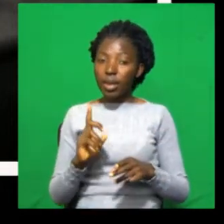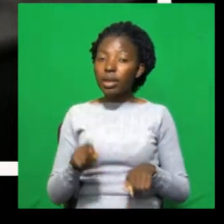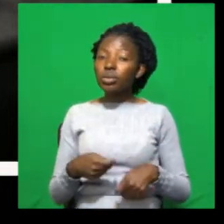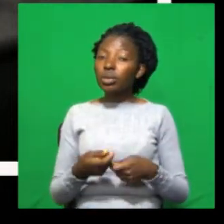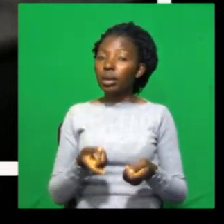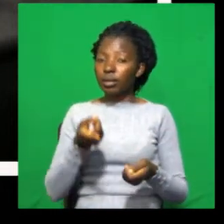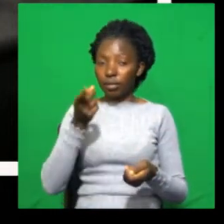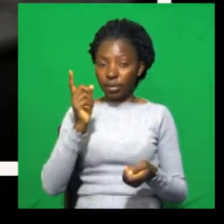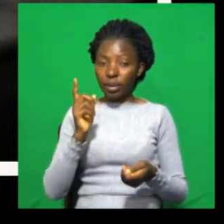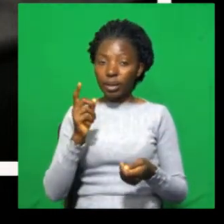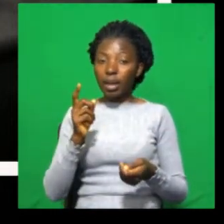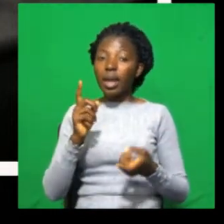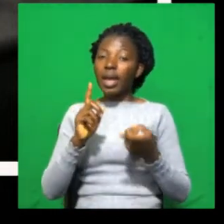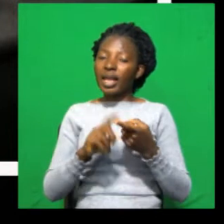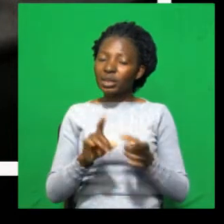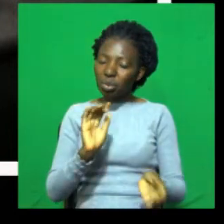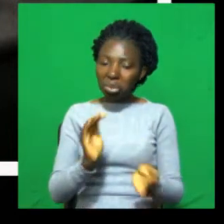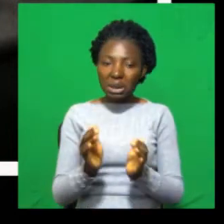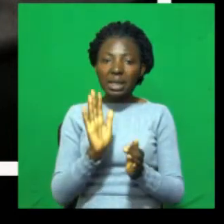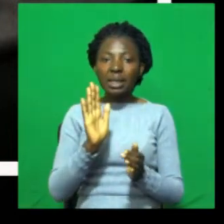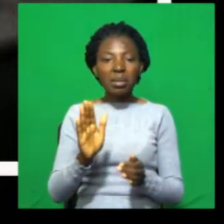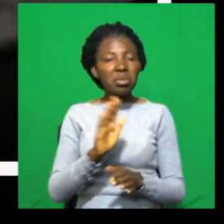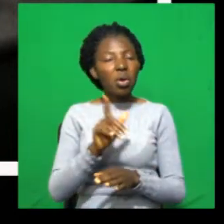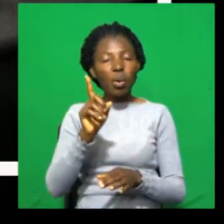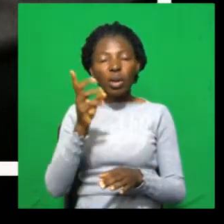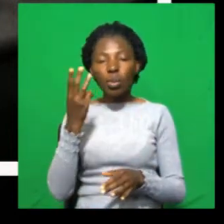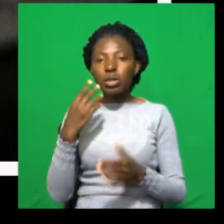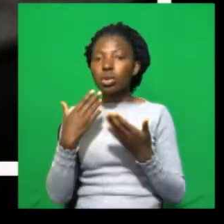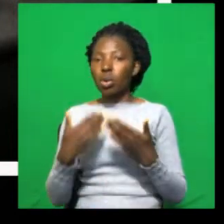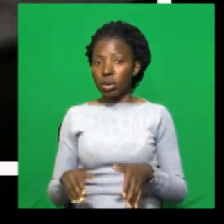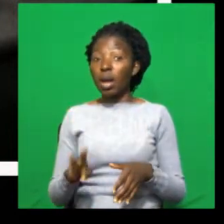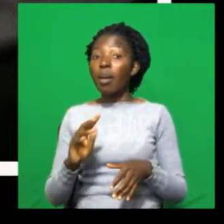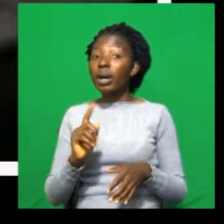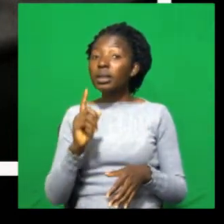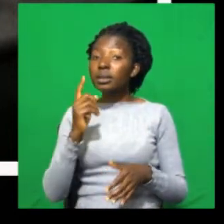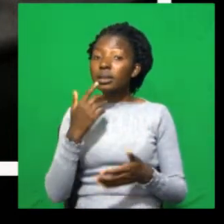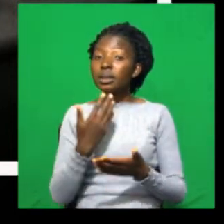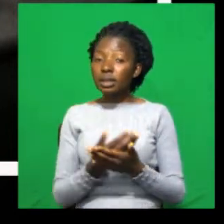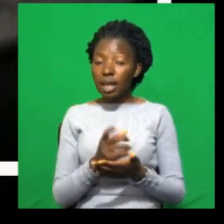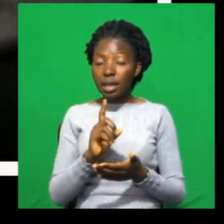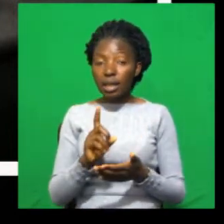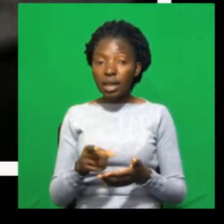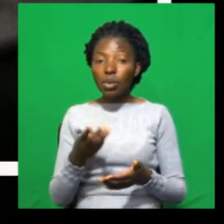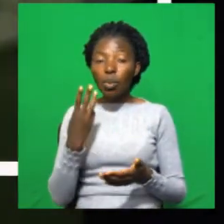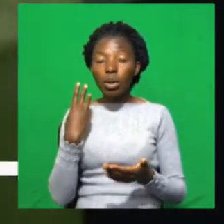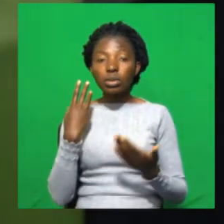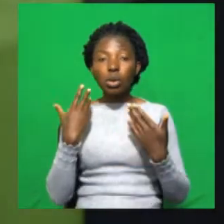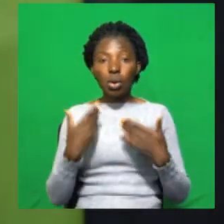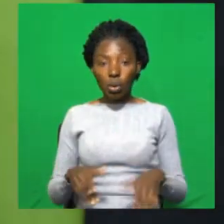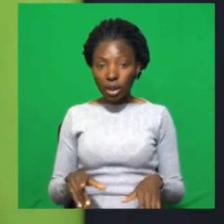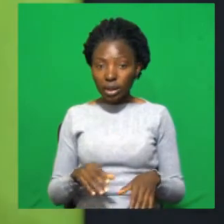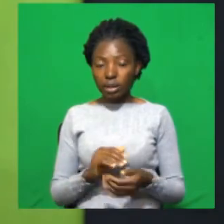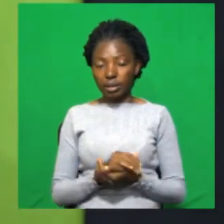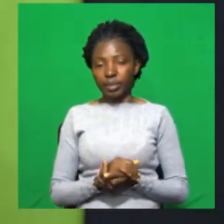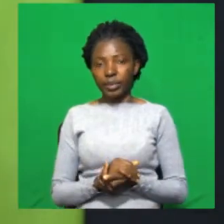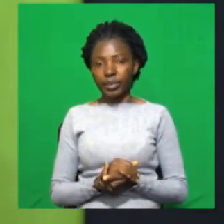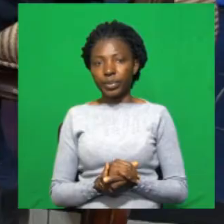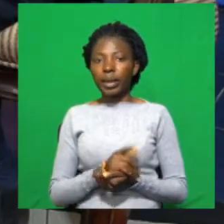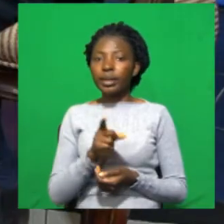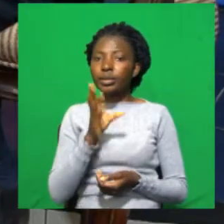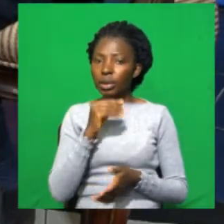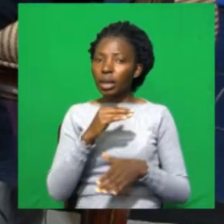ramakandipa ndakavarinda hapana nomumwe wavo akarashika asi mwanakomana wokurashwa kuti rugwaro ruitike. ari kurehwa